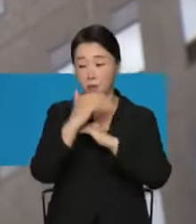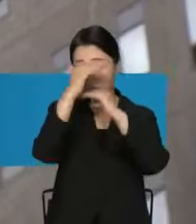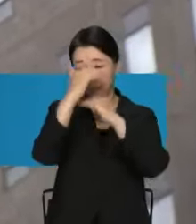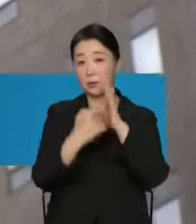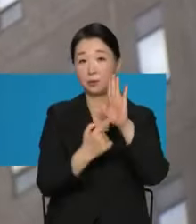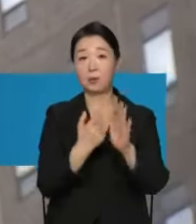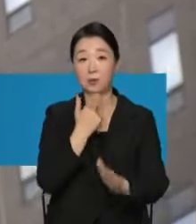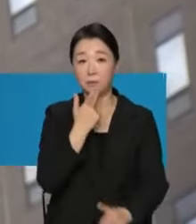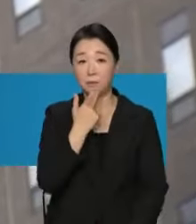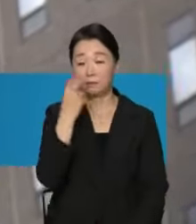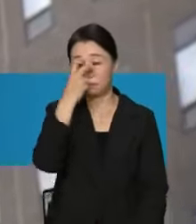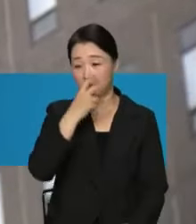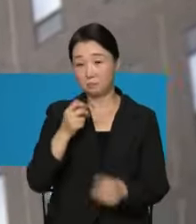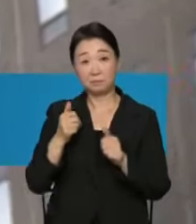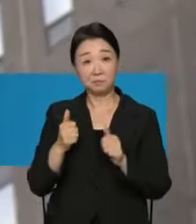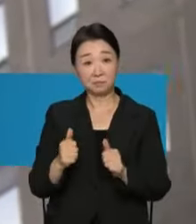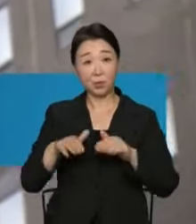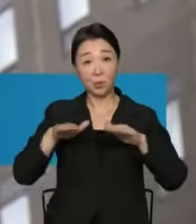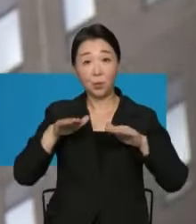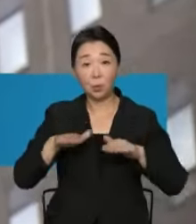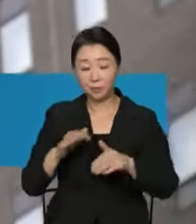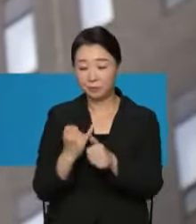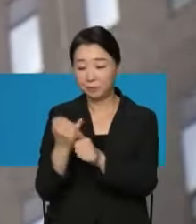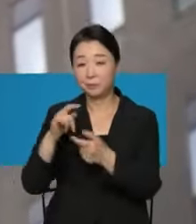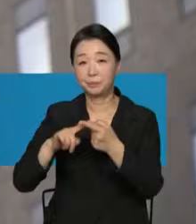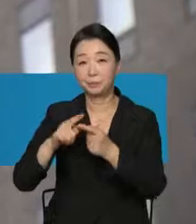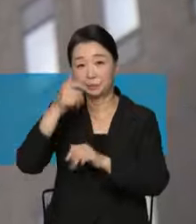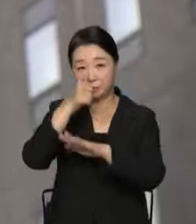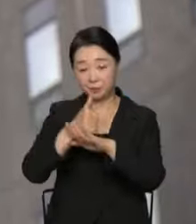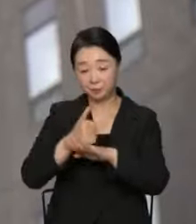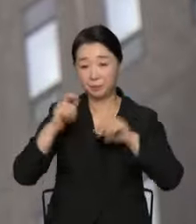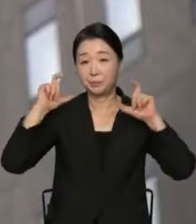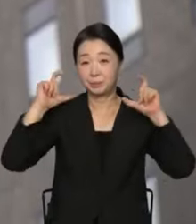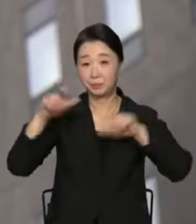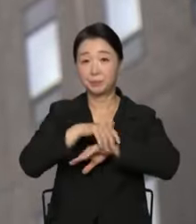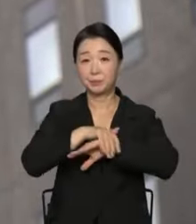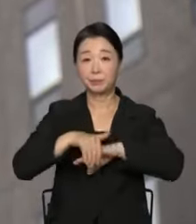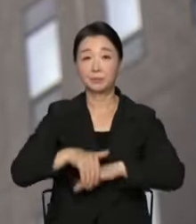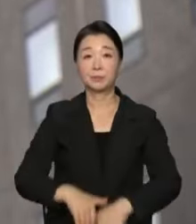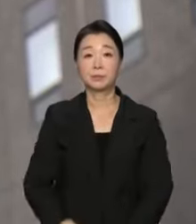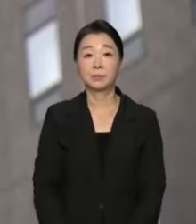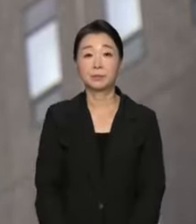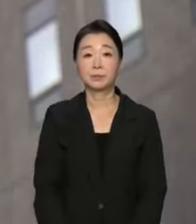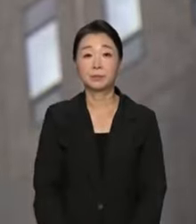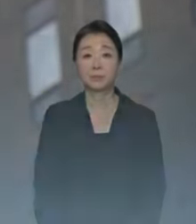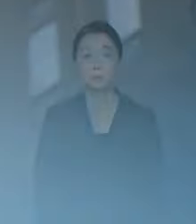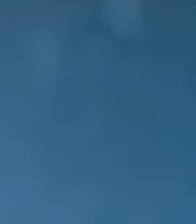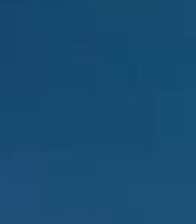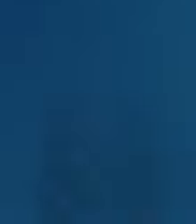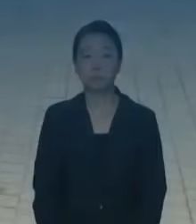내용은 공개되지 않았는데 검찰은 이르면 오늘 김 여사에 대한 최종 처분을 내릴 것으로 보입니다.